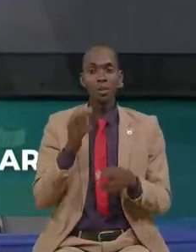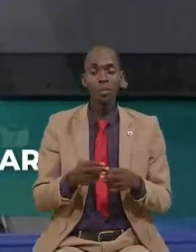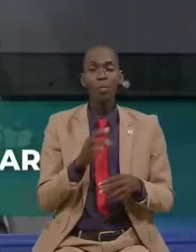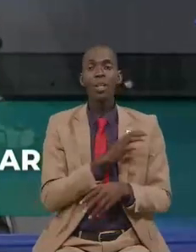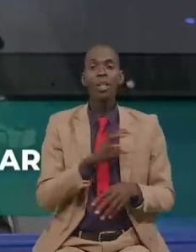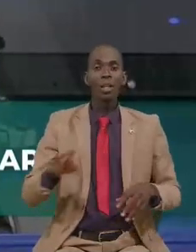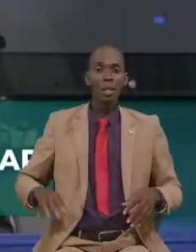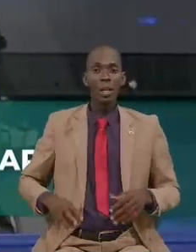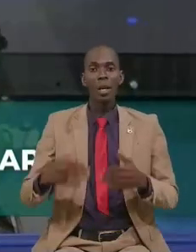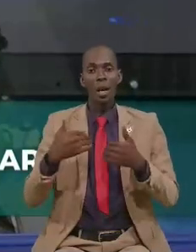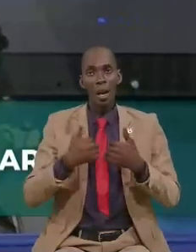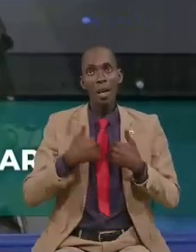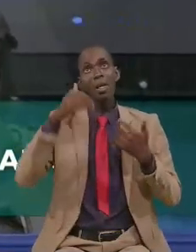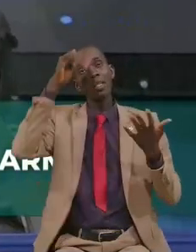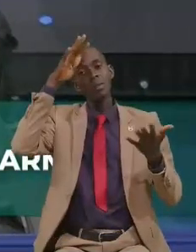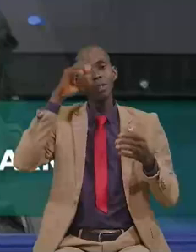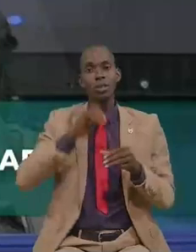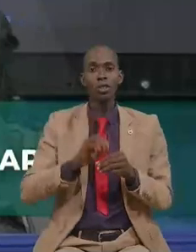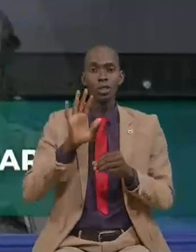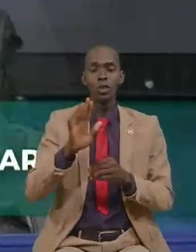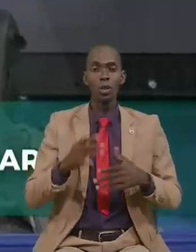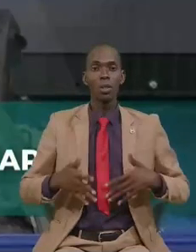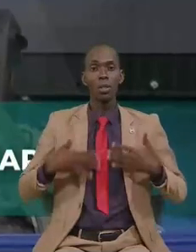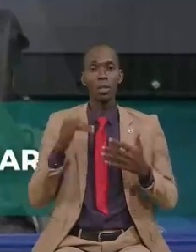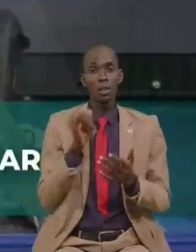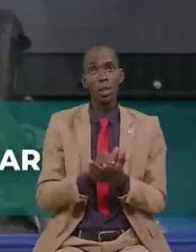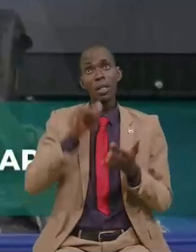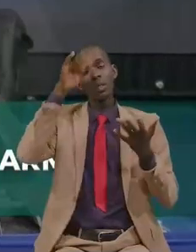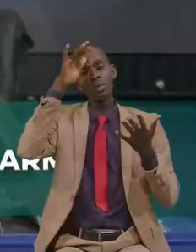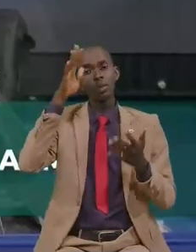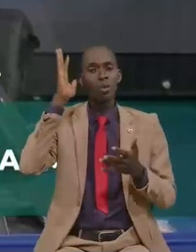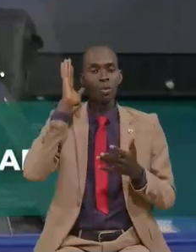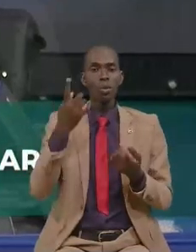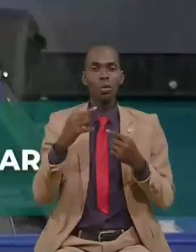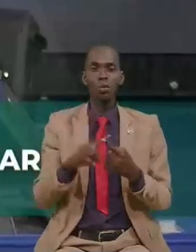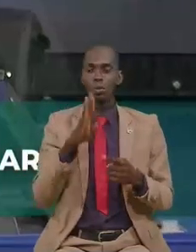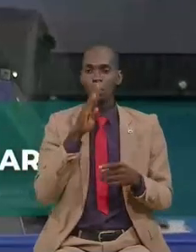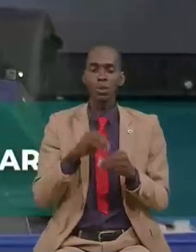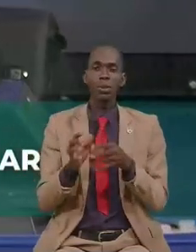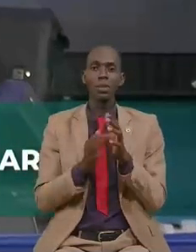accomplies. Christ a des attentes aussi ta vie. Et ces attentes seront accomplies.